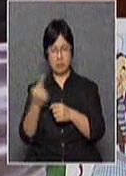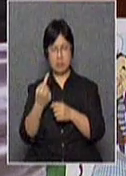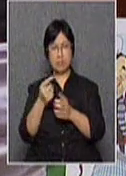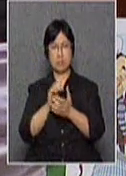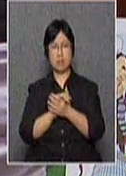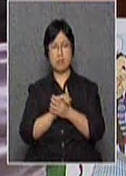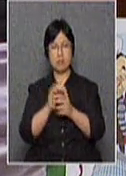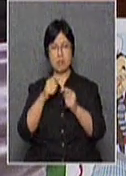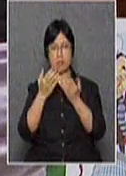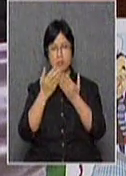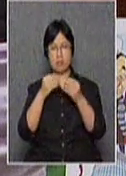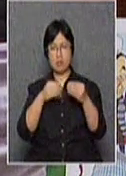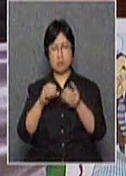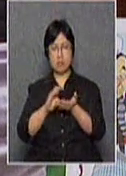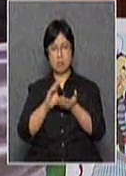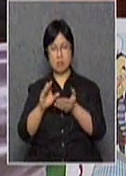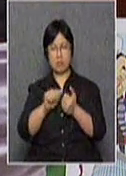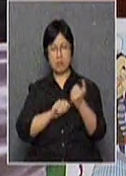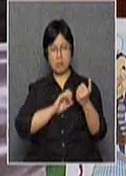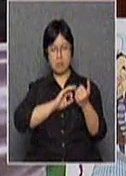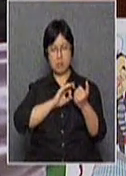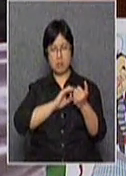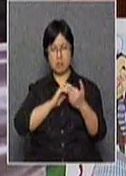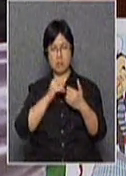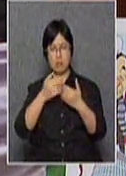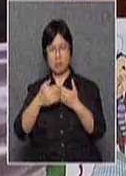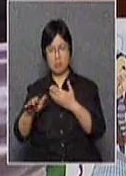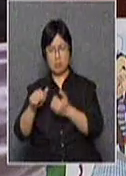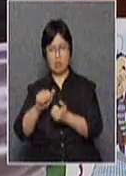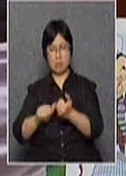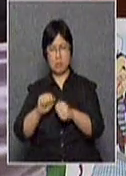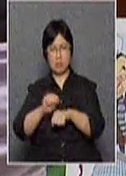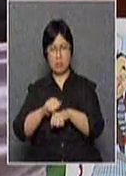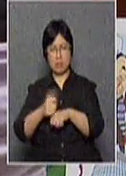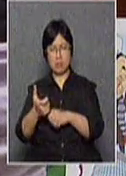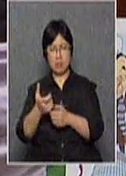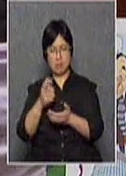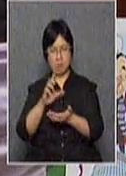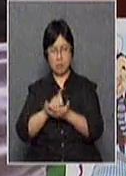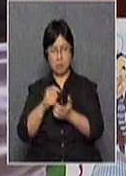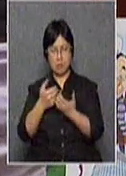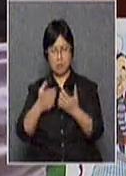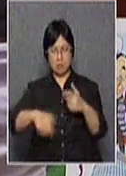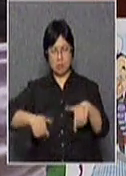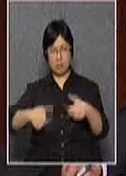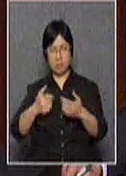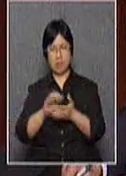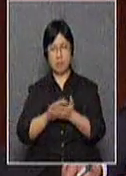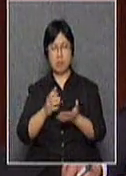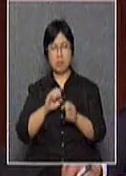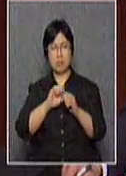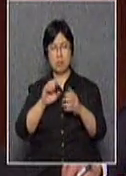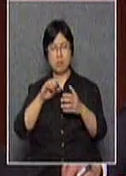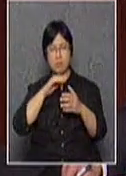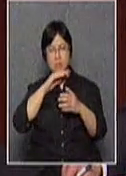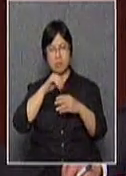於大學教育資助委員會海外委員酬金的全年預算開支。 現在各位提出的待決